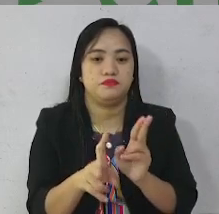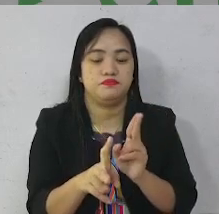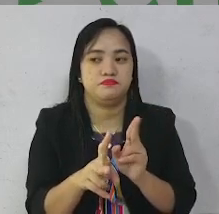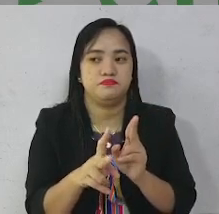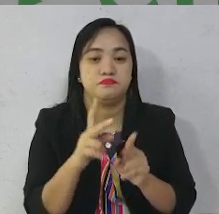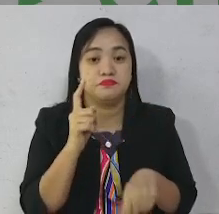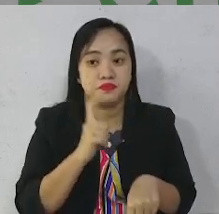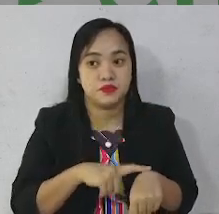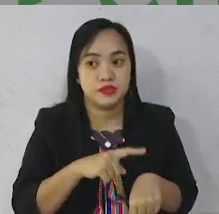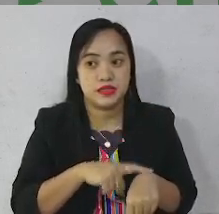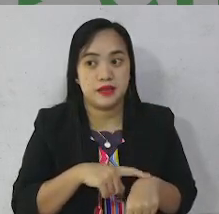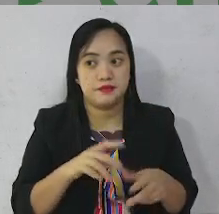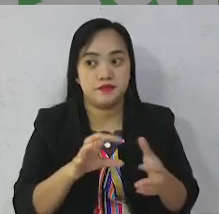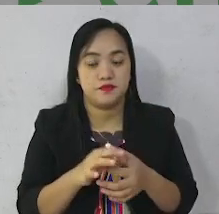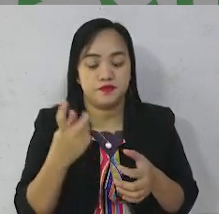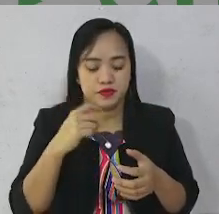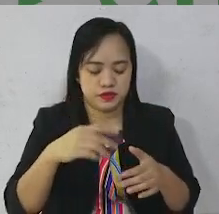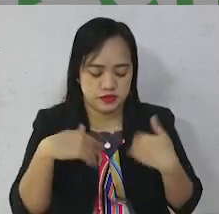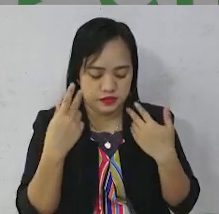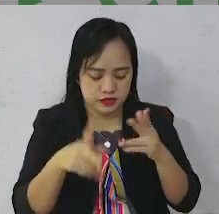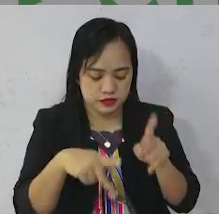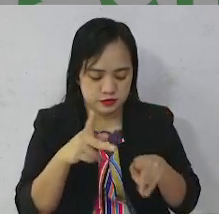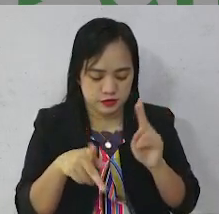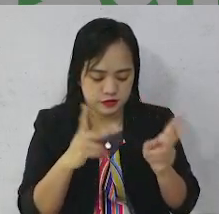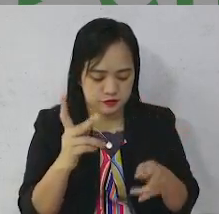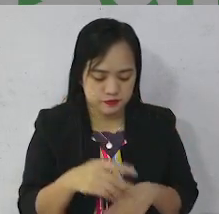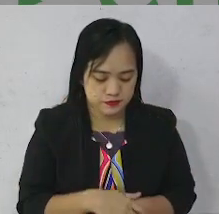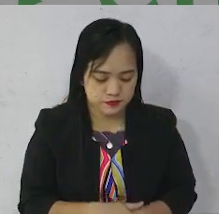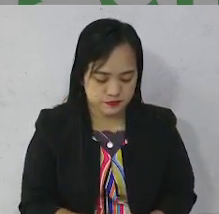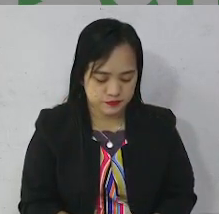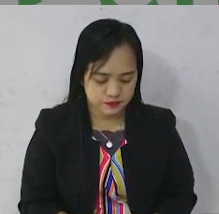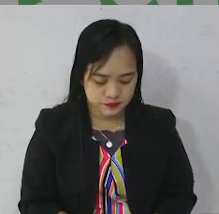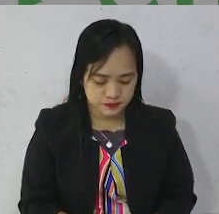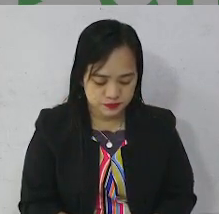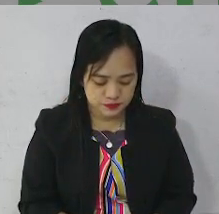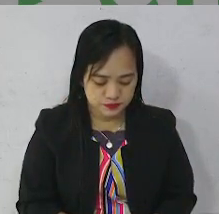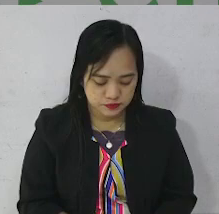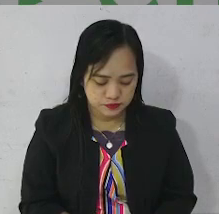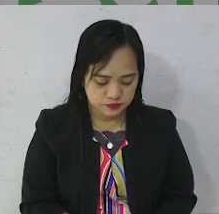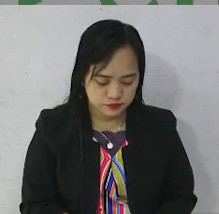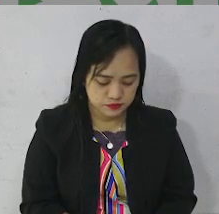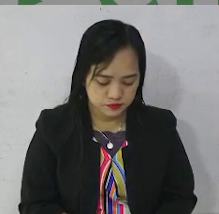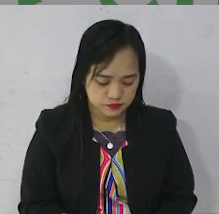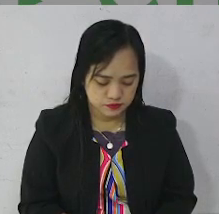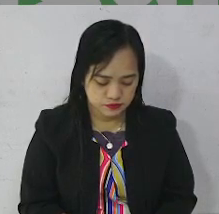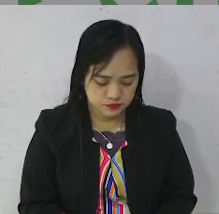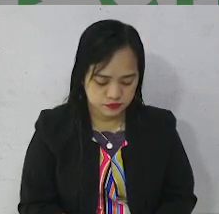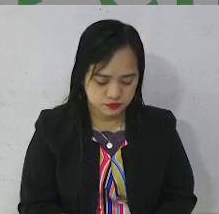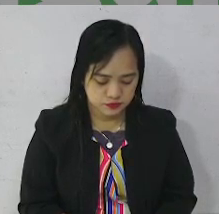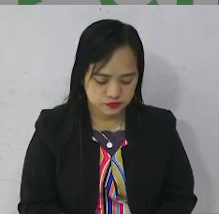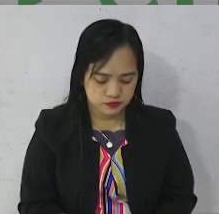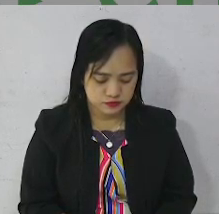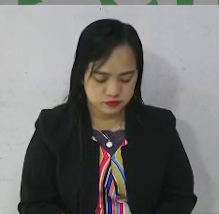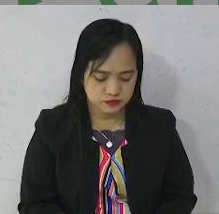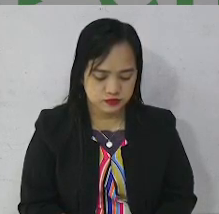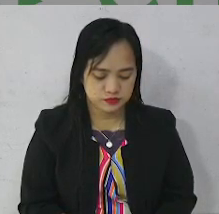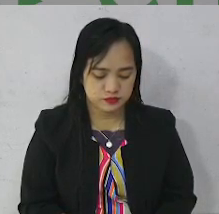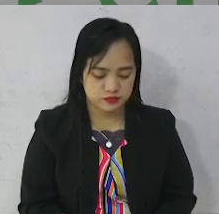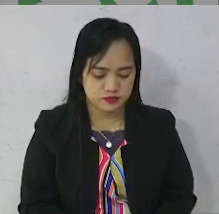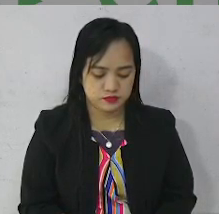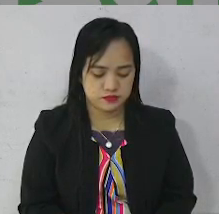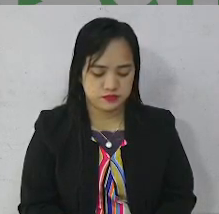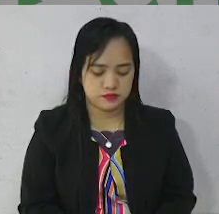ng matulog Yeah sabi dito ni Maam Ryan agpoon sir kaya pala di lumaki ang asawa ko kasi hinakbangan